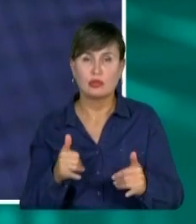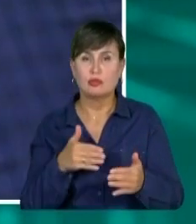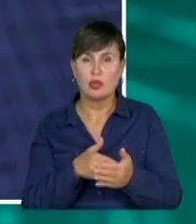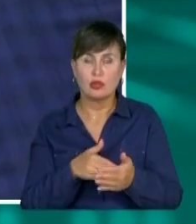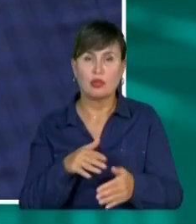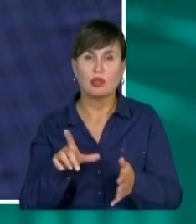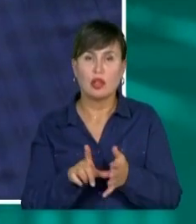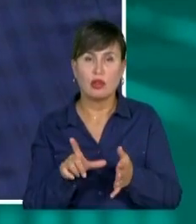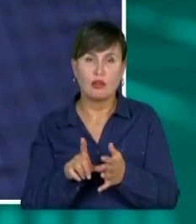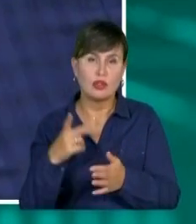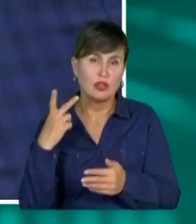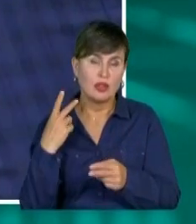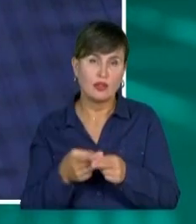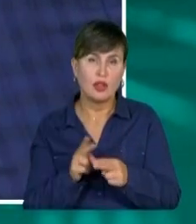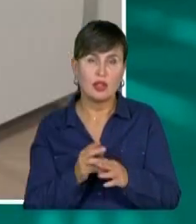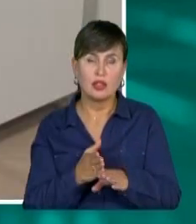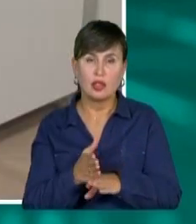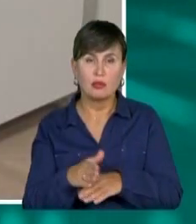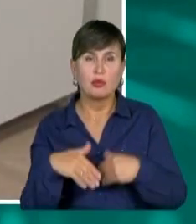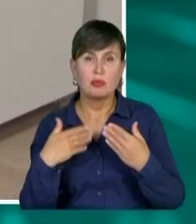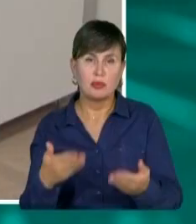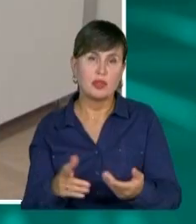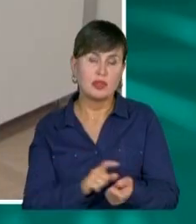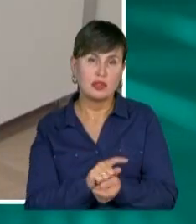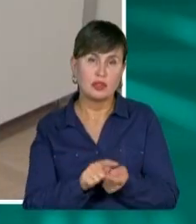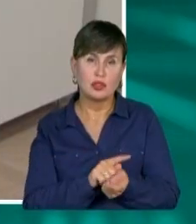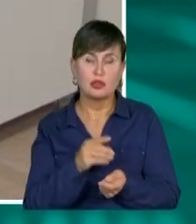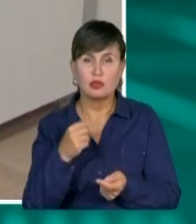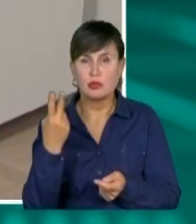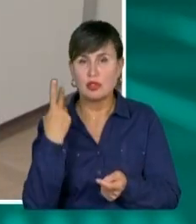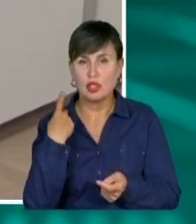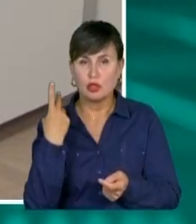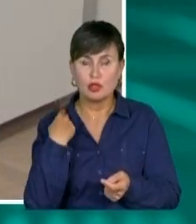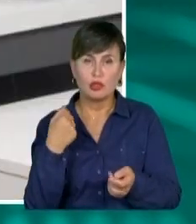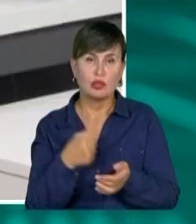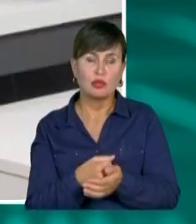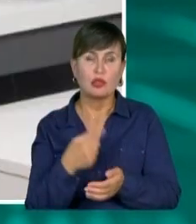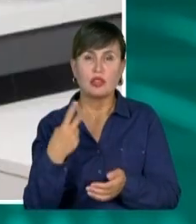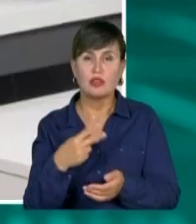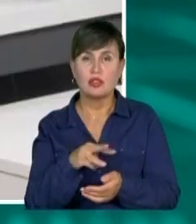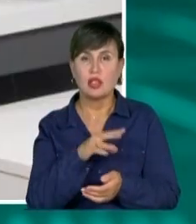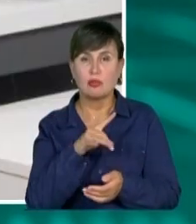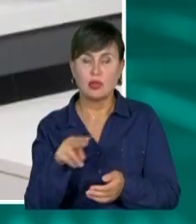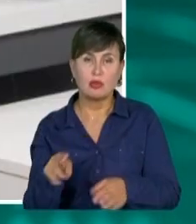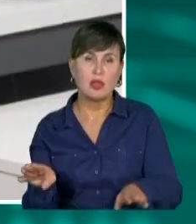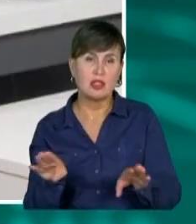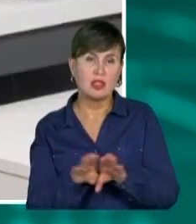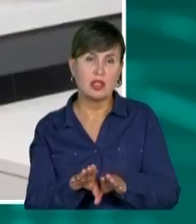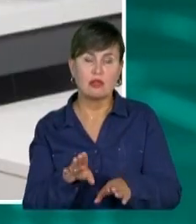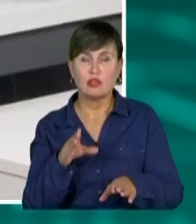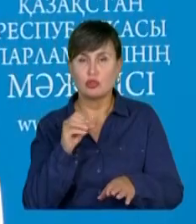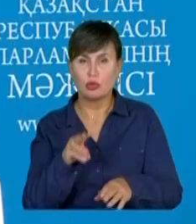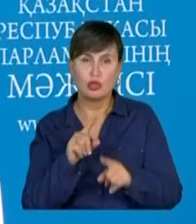задолженности. В этом направлении Минфин предлагает дифференцировать сумму задолженности. До 20 МРП закрывать счета не